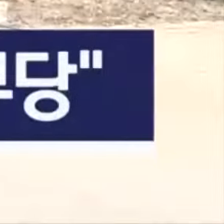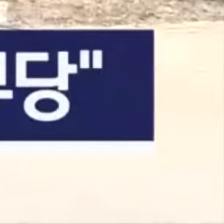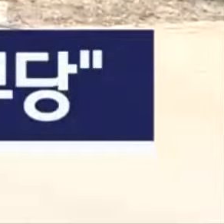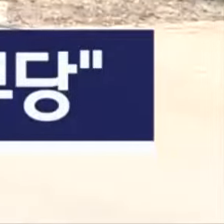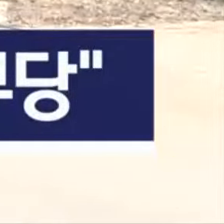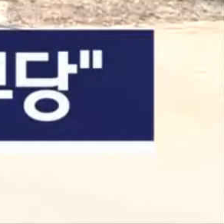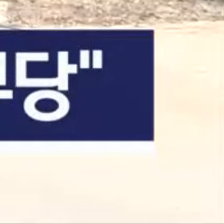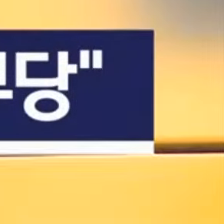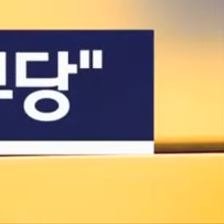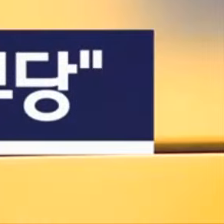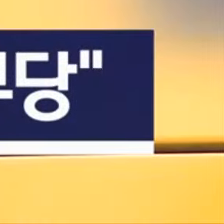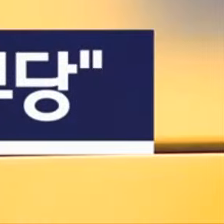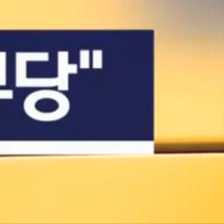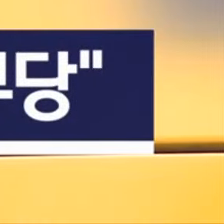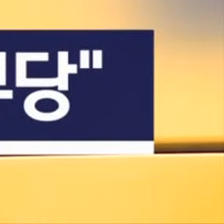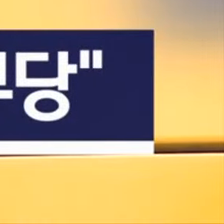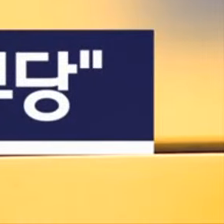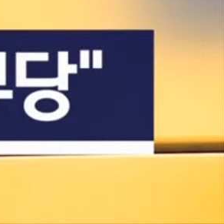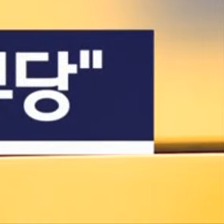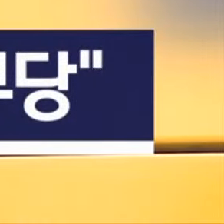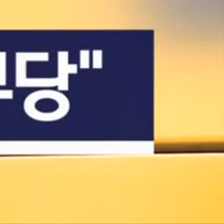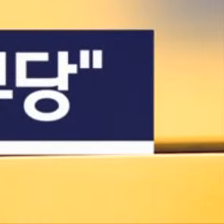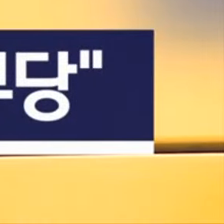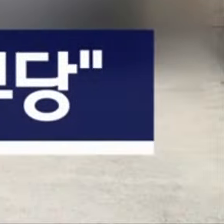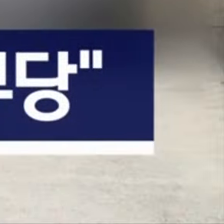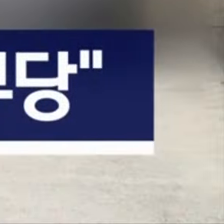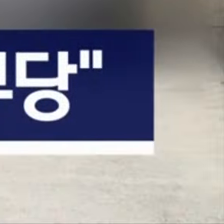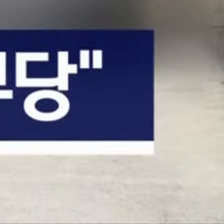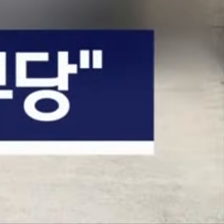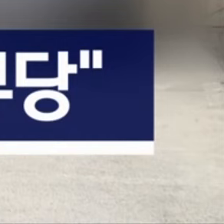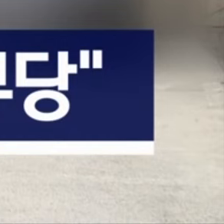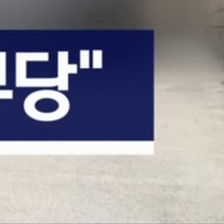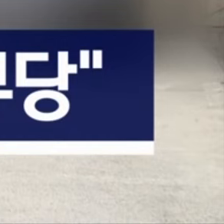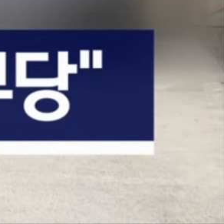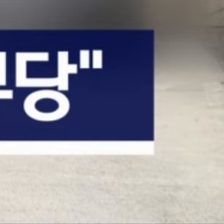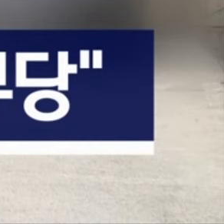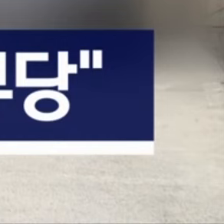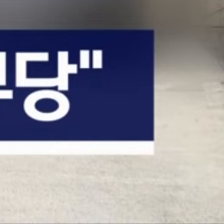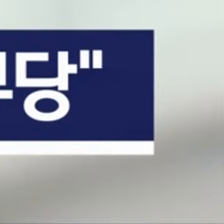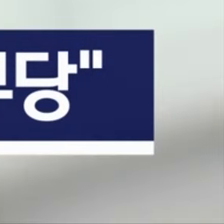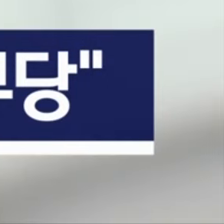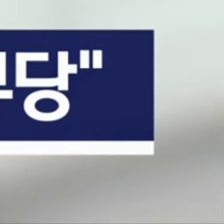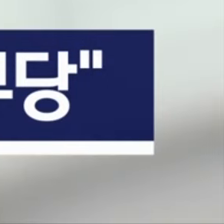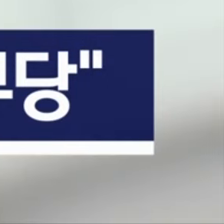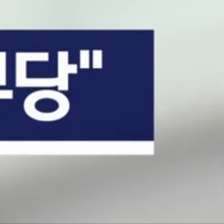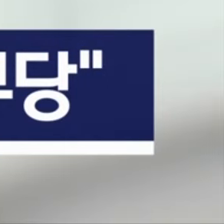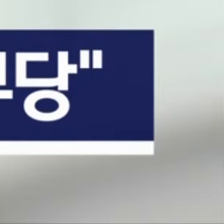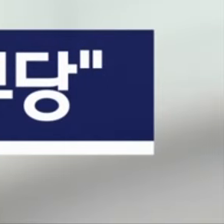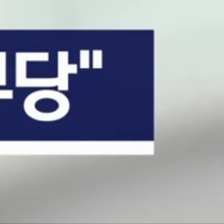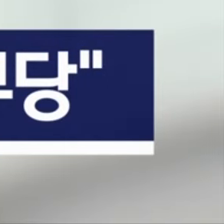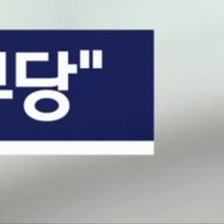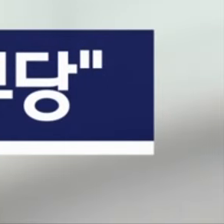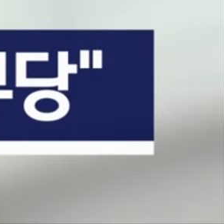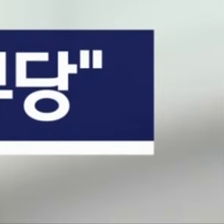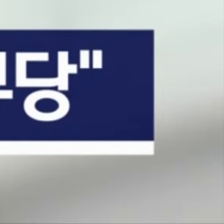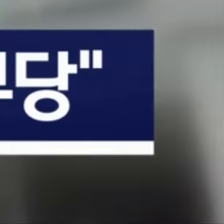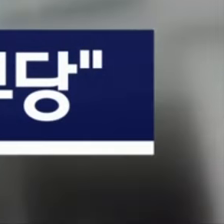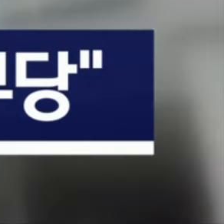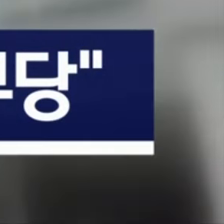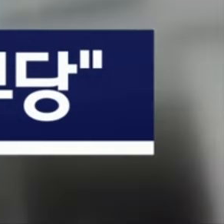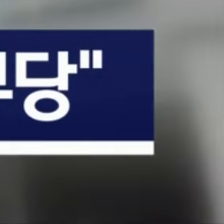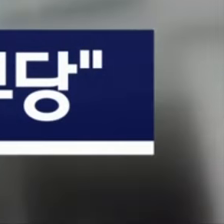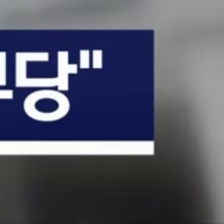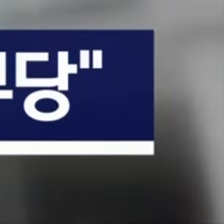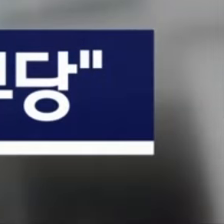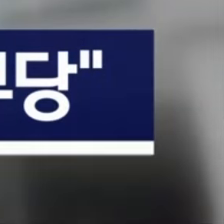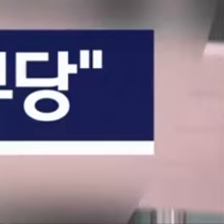개학을 앞두고 숨진 장애인 고교생이 남긴 유서에 또래 학생의 배변 처리를 강요했다는 내용이 담긴 것으로 확인됐습니다. 경찰은